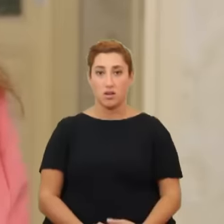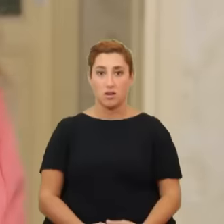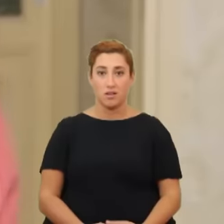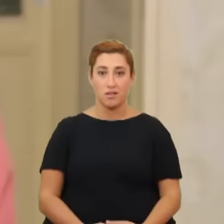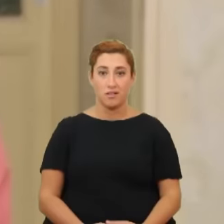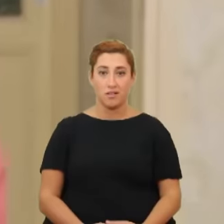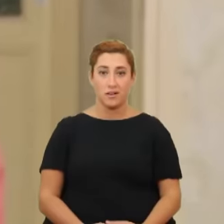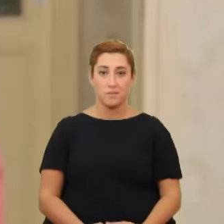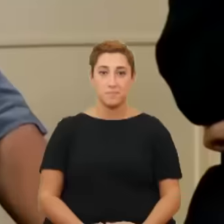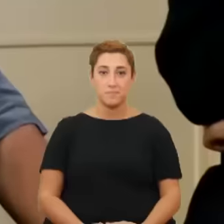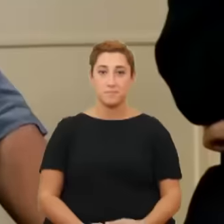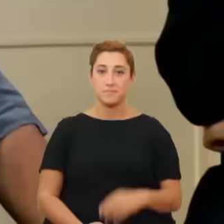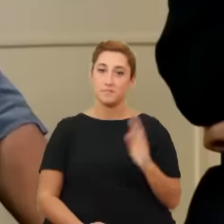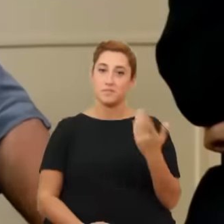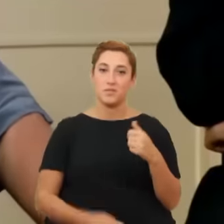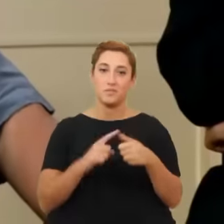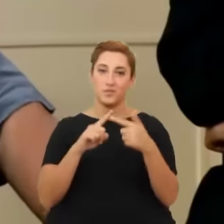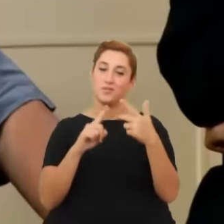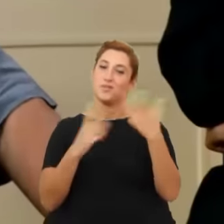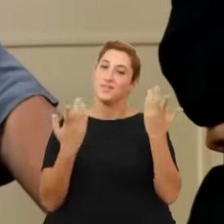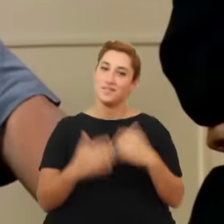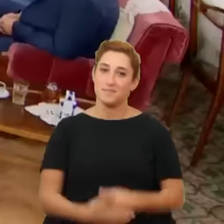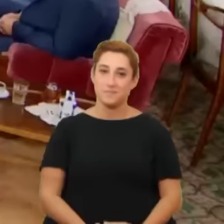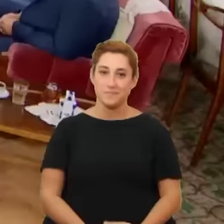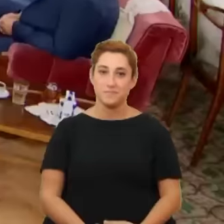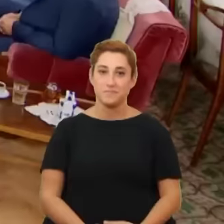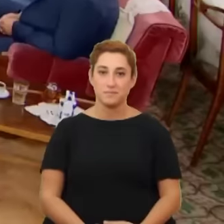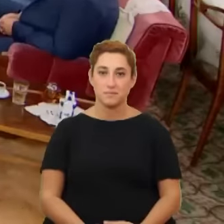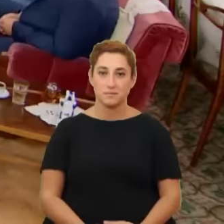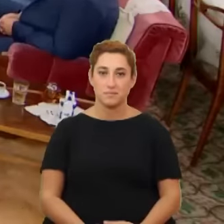Ya. Moral bir, moral iki, moral üç.